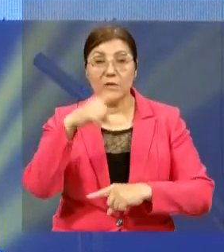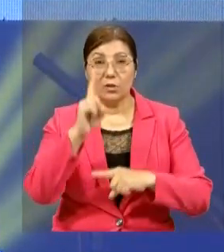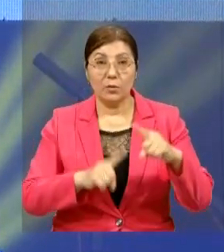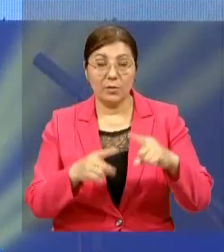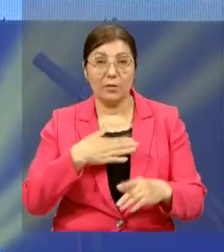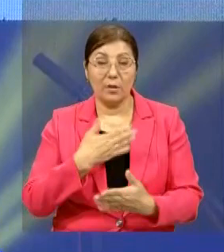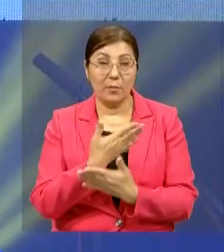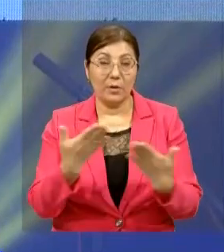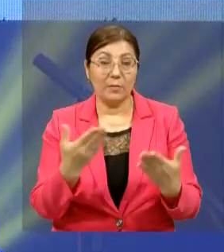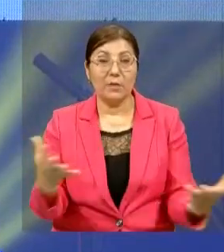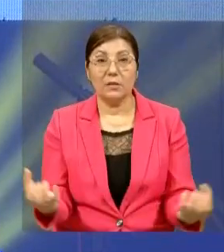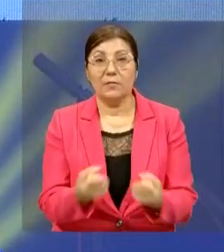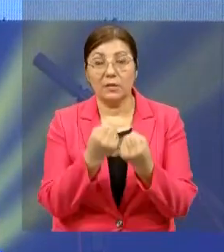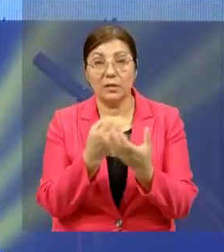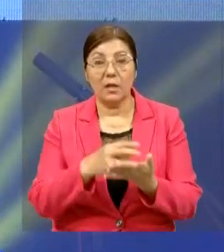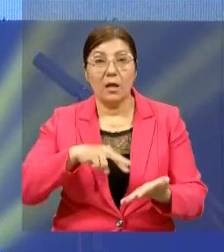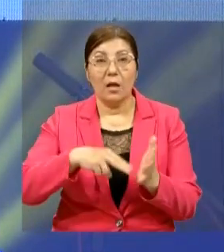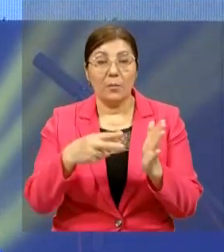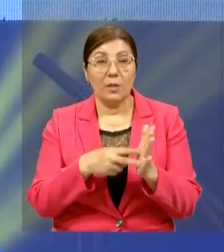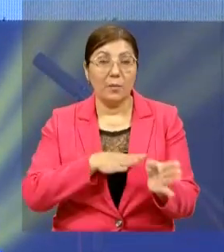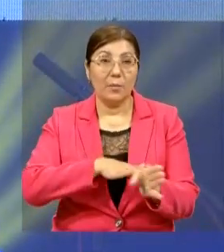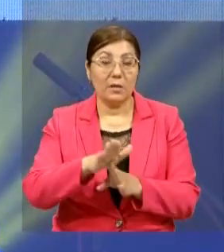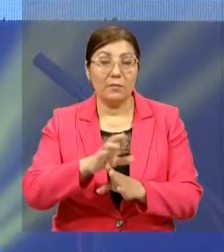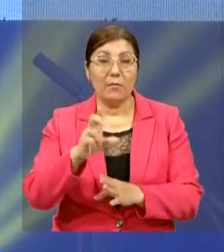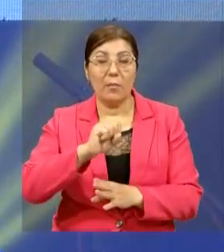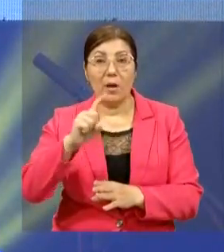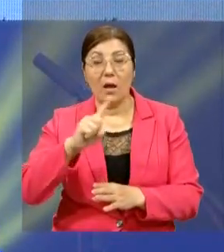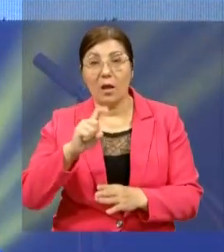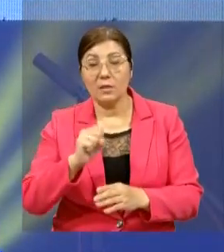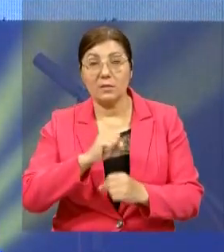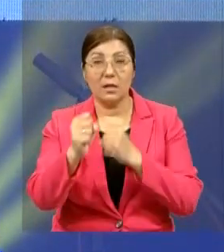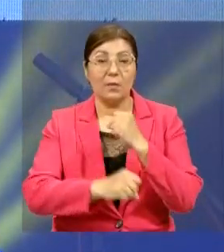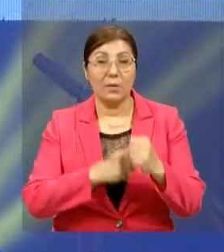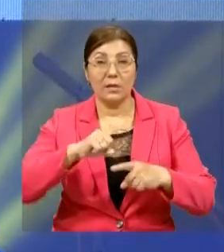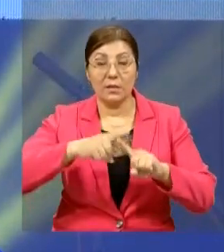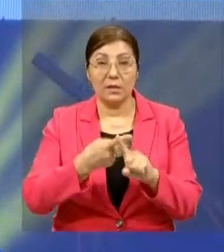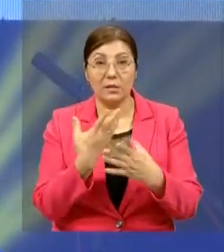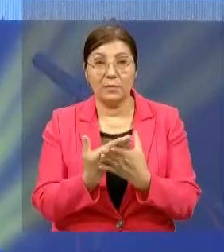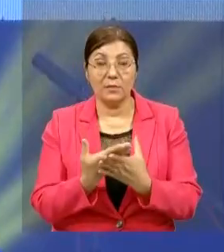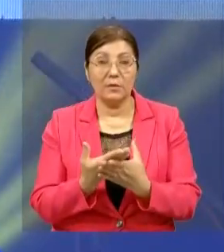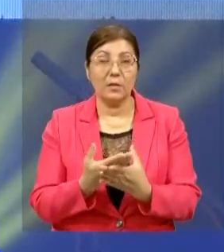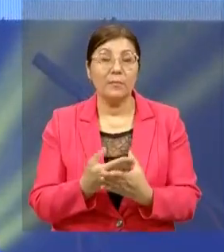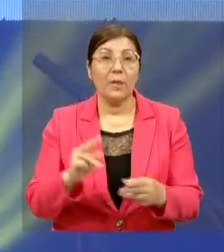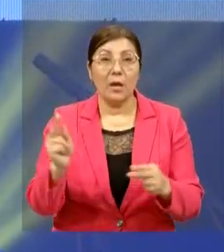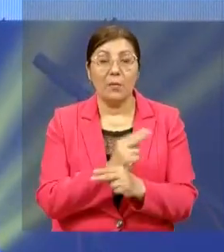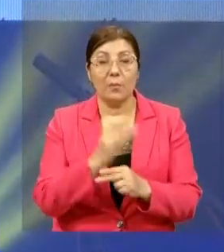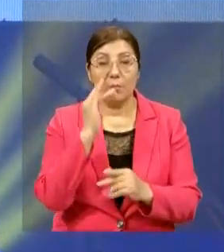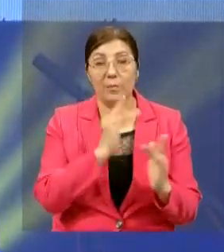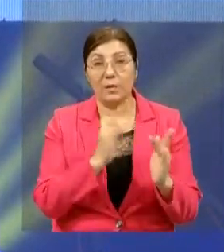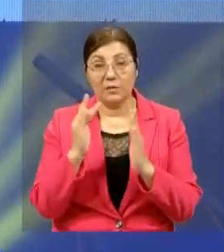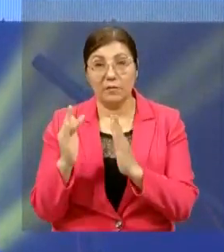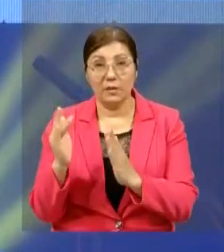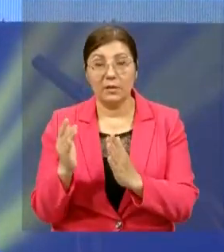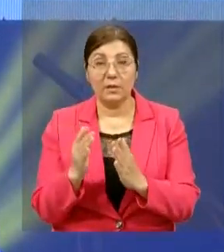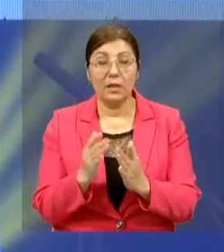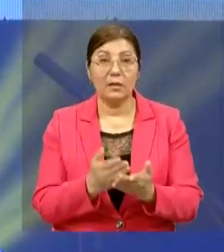стороны оказываем всяческую поддержку в плане оснащения материально-технической база Рива во общежития для военнослужащих и газоснабжения